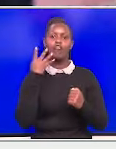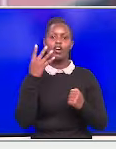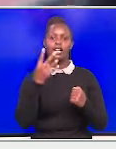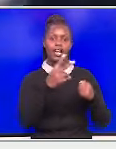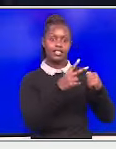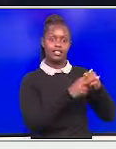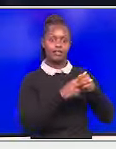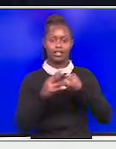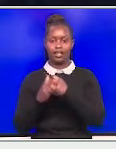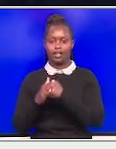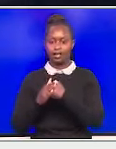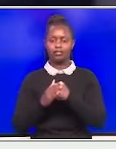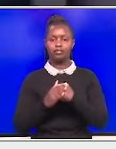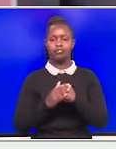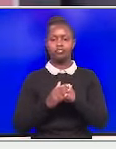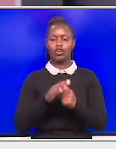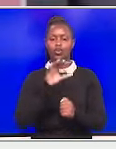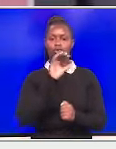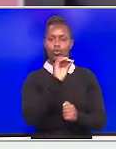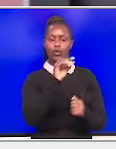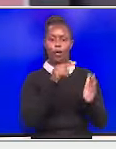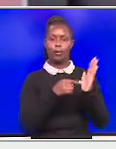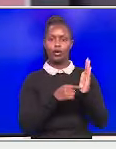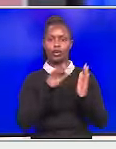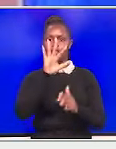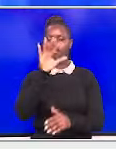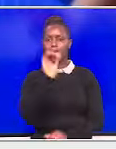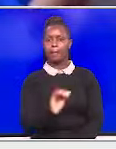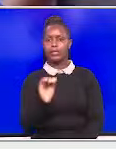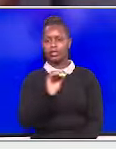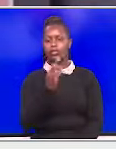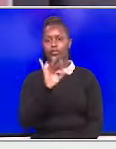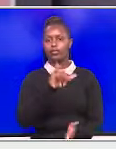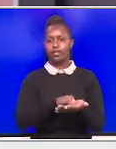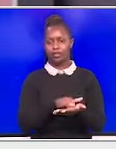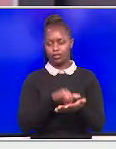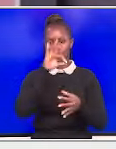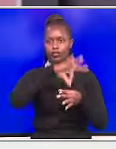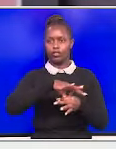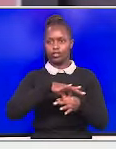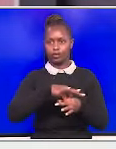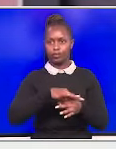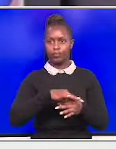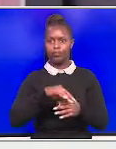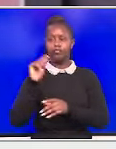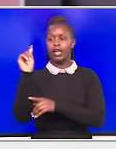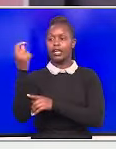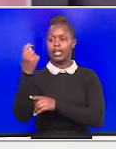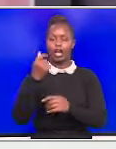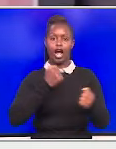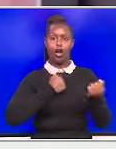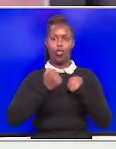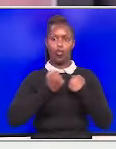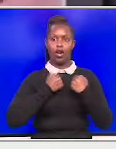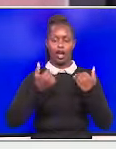44,479 ikiwa asilimia 0.50 ya kura hizo. Mataifa ya Kenya na Rwanda yamekuwa